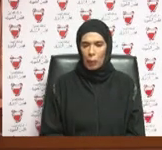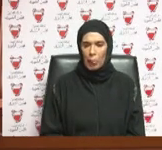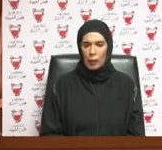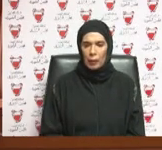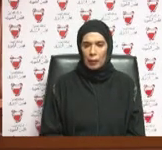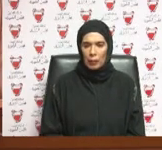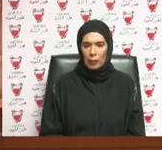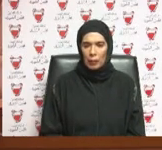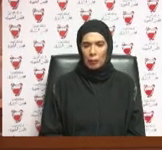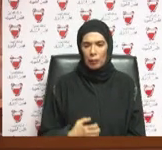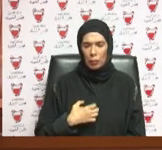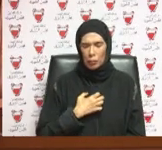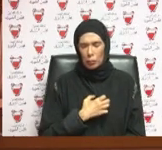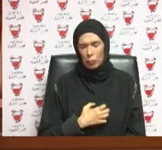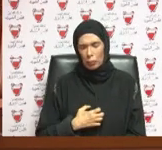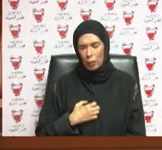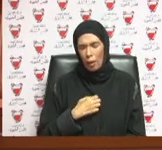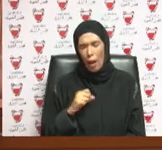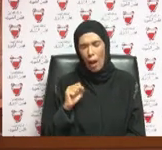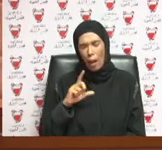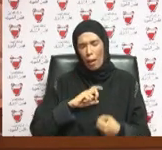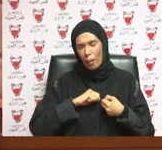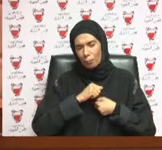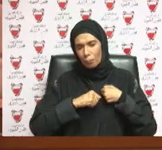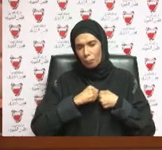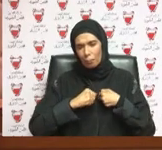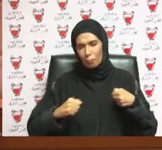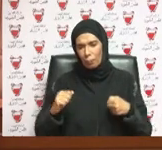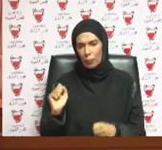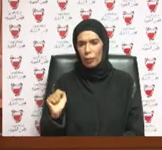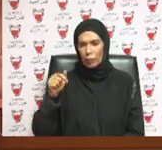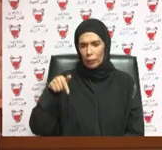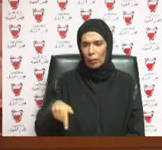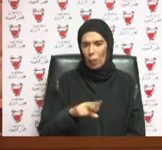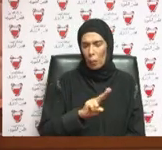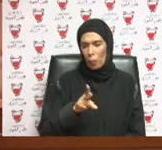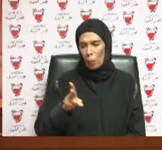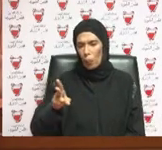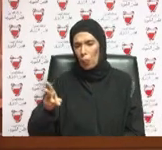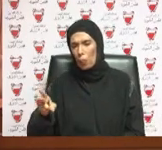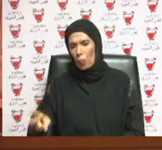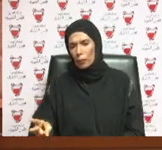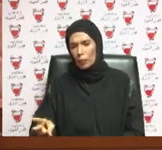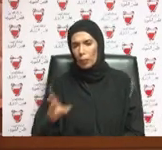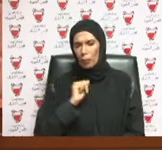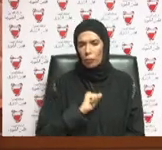إن مشاعر الحسرة والألم التي أظهرها المواطنون بمختلف فئاتهم